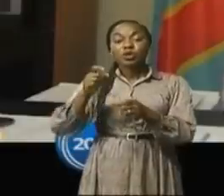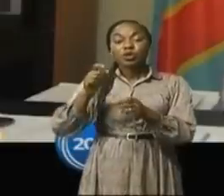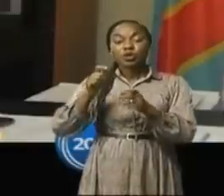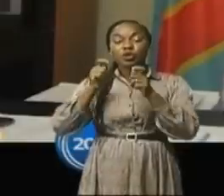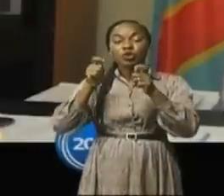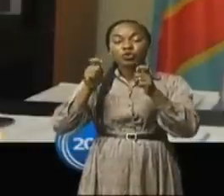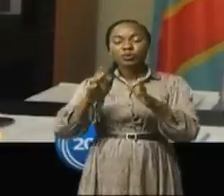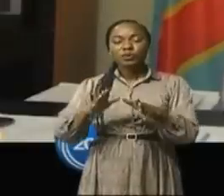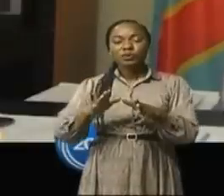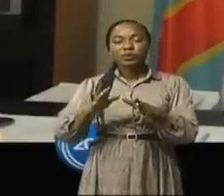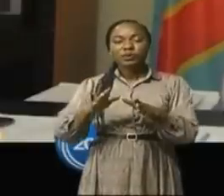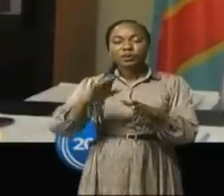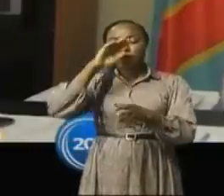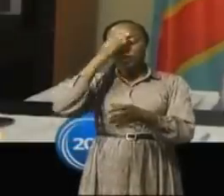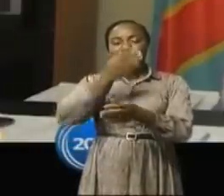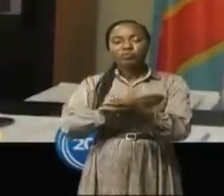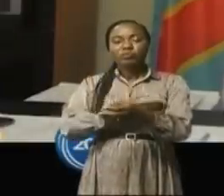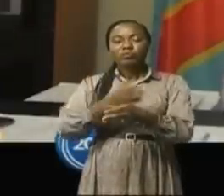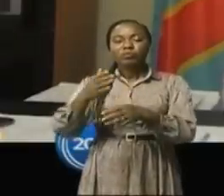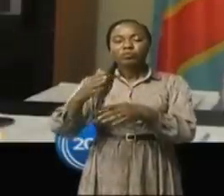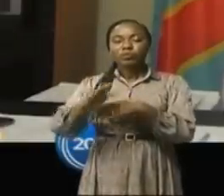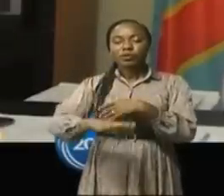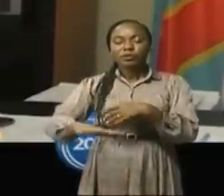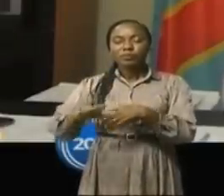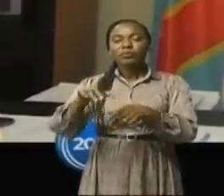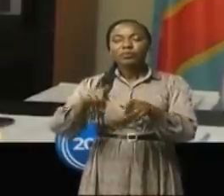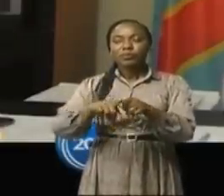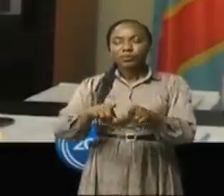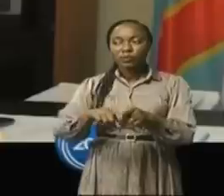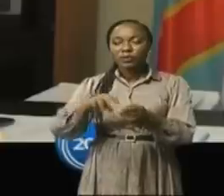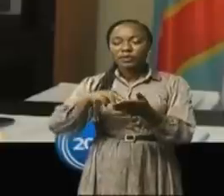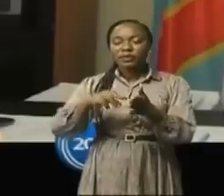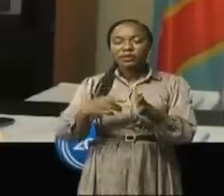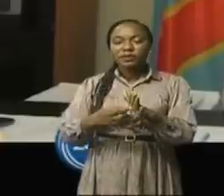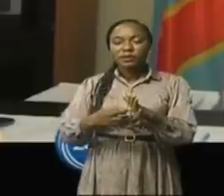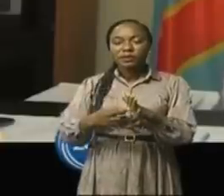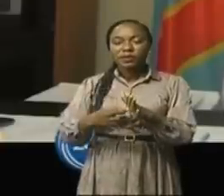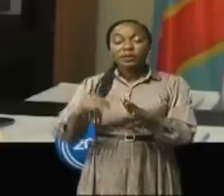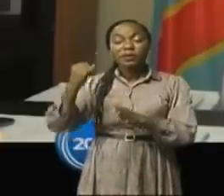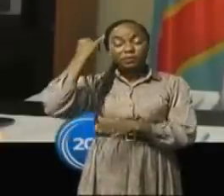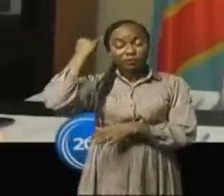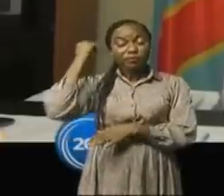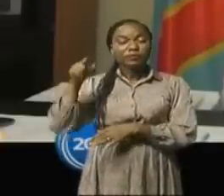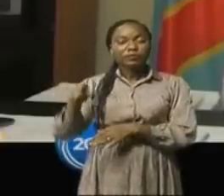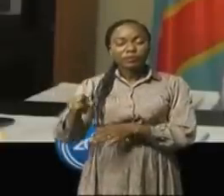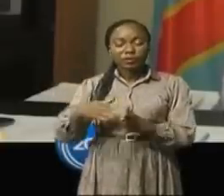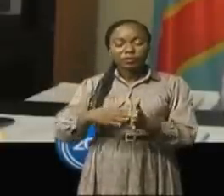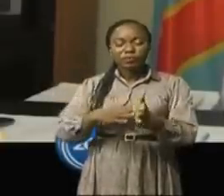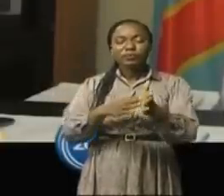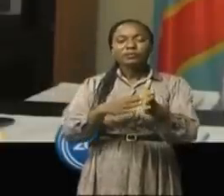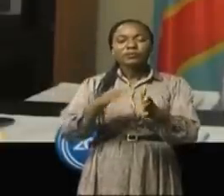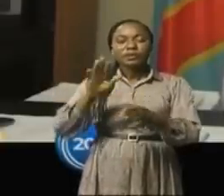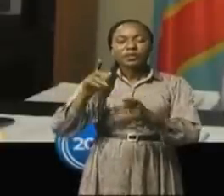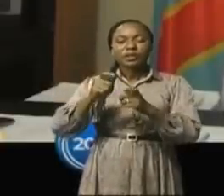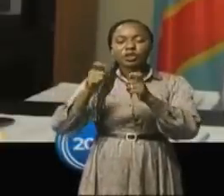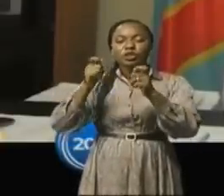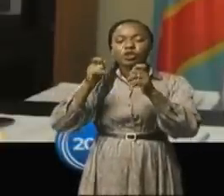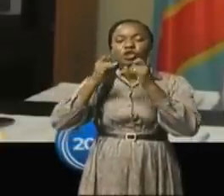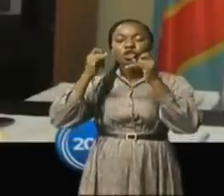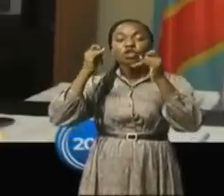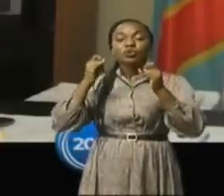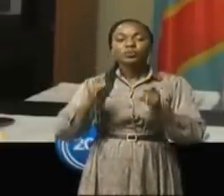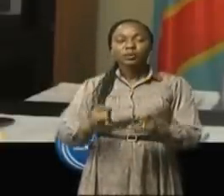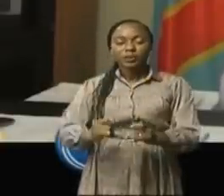Patrice Emery Lumumba. Et il y a même un magazine, Mwanamboka aussi, qui accompagne ce journal. Et c'est pour exalter